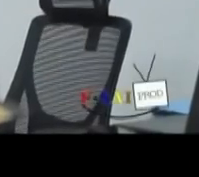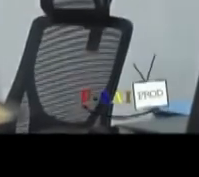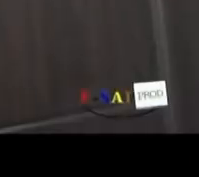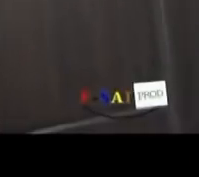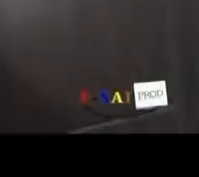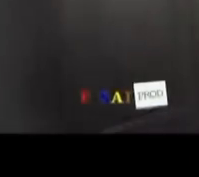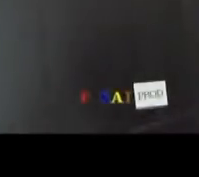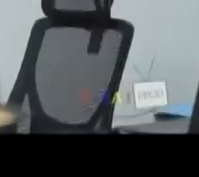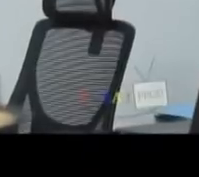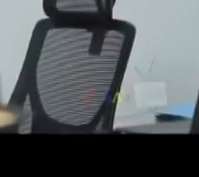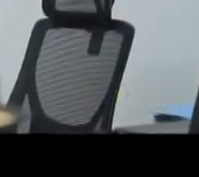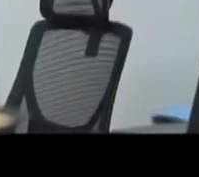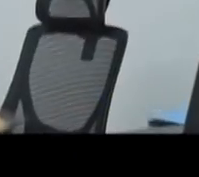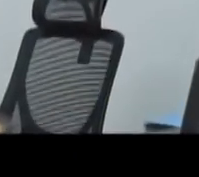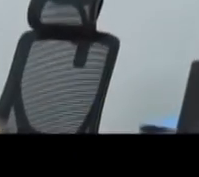Entrez !